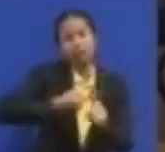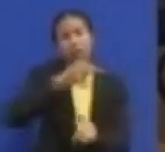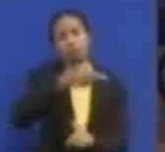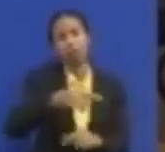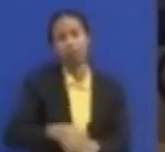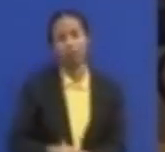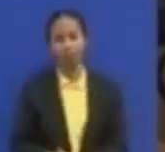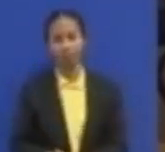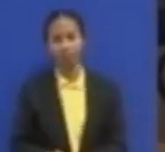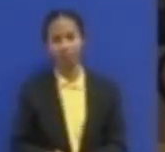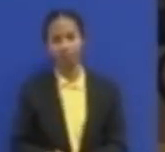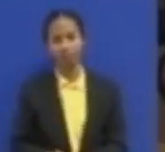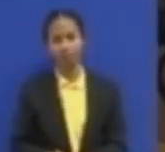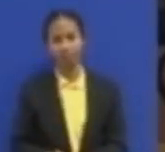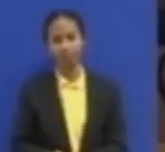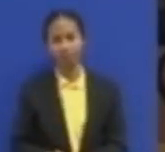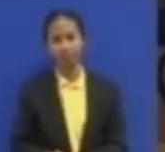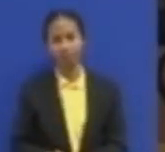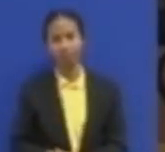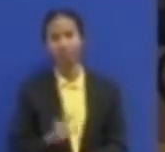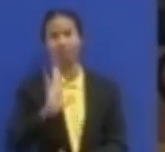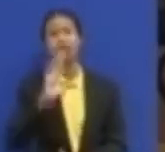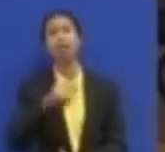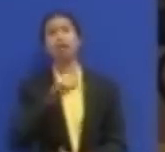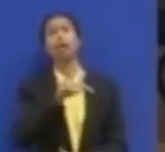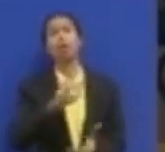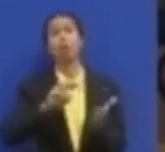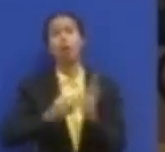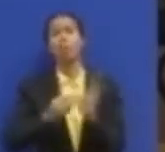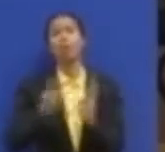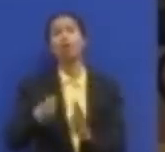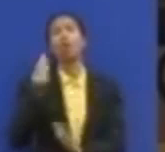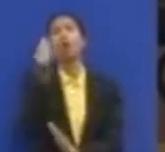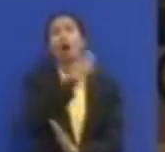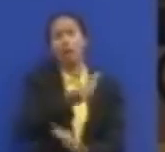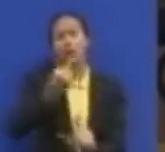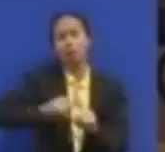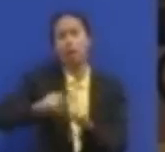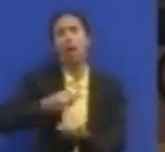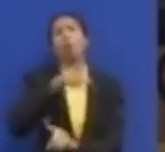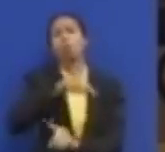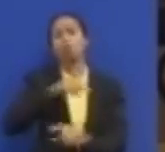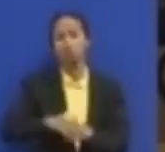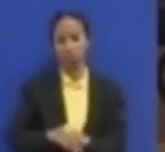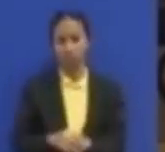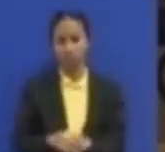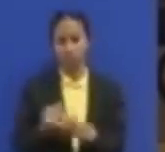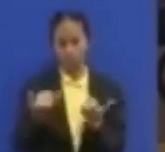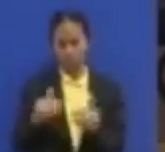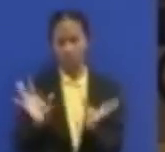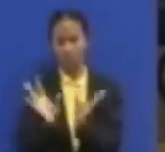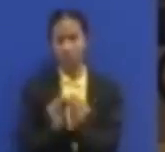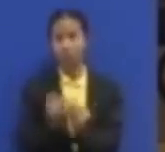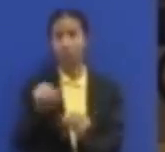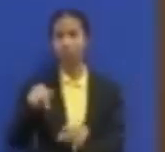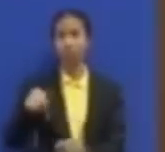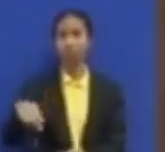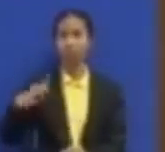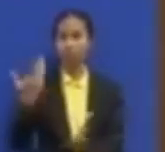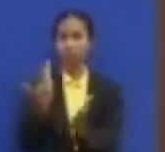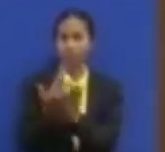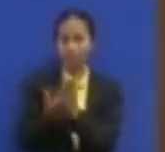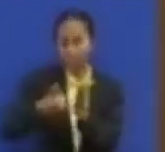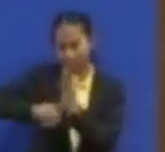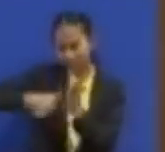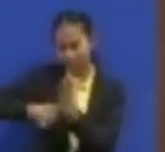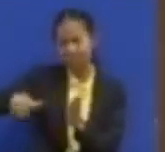ราได้อาศัยมาประชุมวันนี้ก็เพราะว่าบุญอย่างแรงแล้ว TOT นี่ก็ใช้เงินภาษีของประชาชน